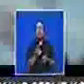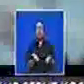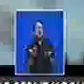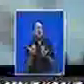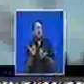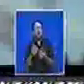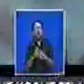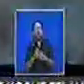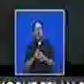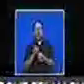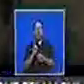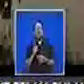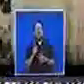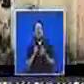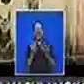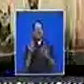sudah bosan dengan semua ini.